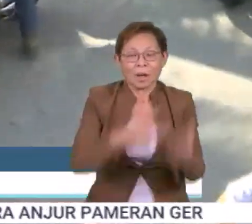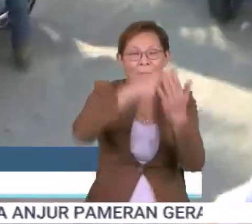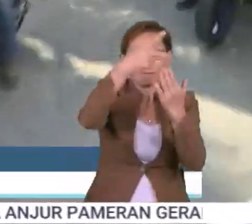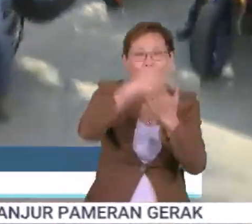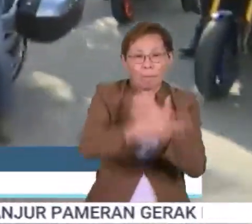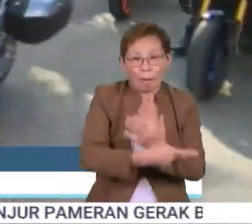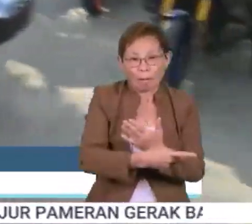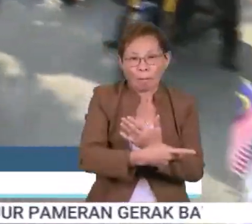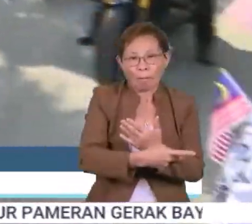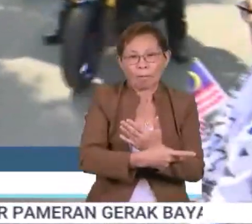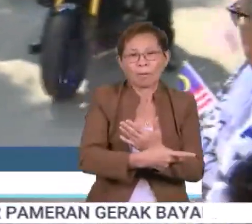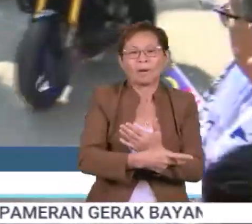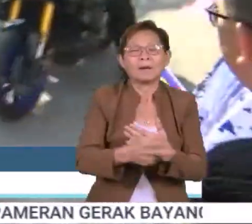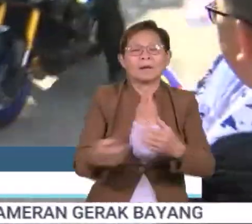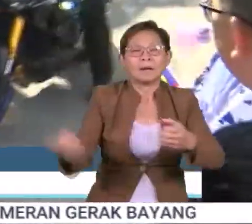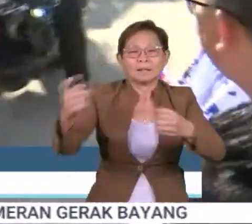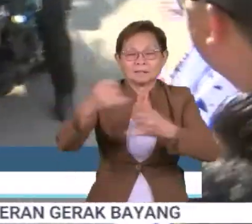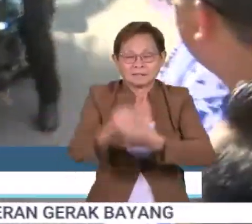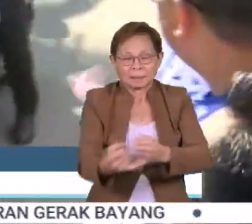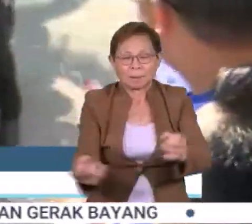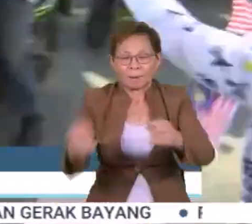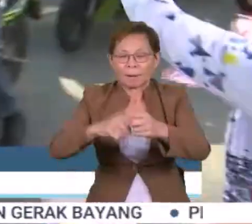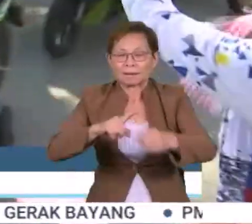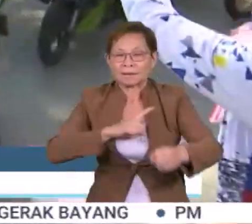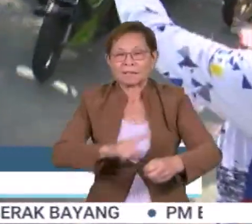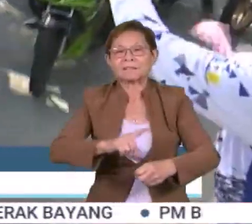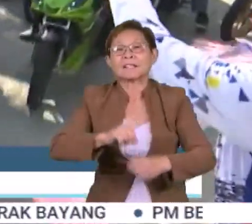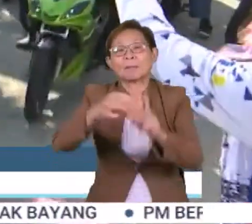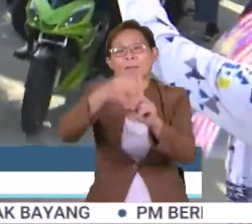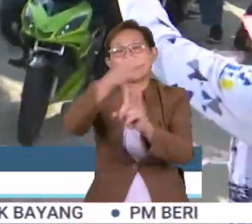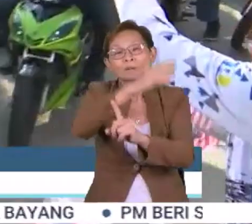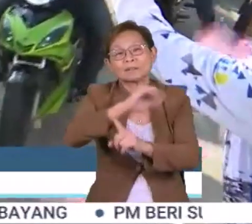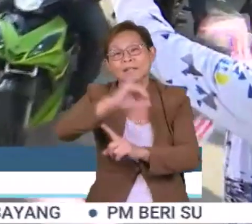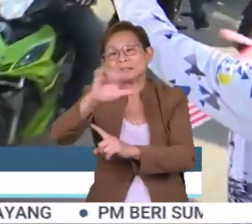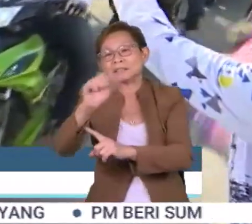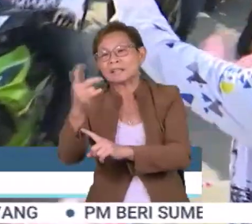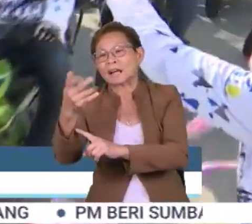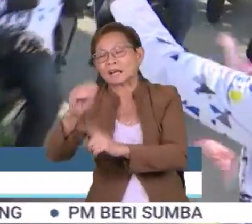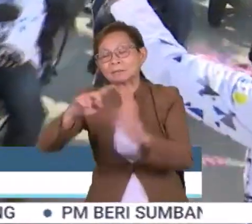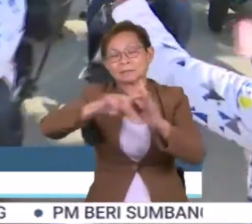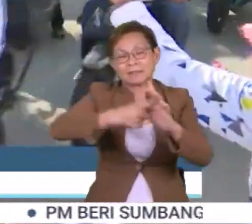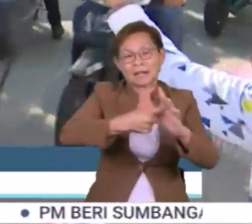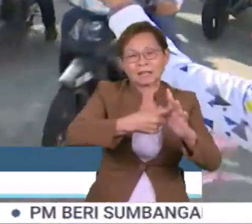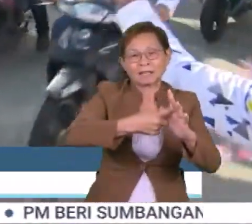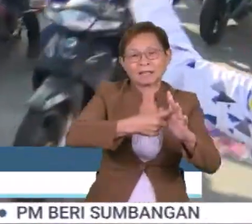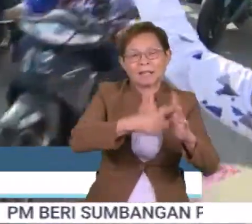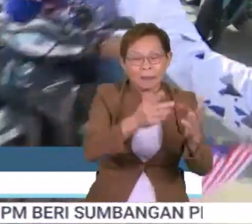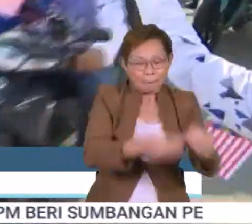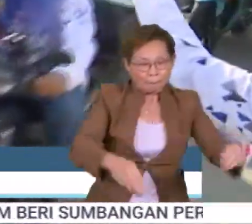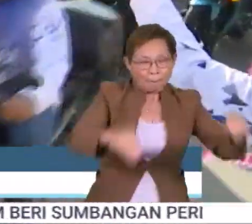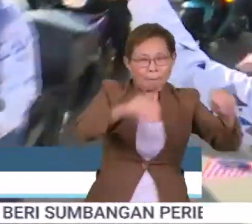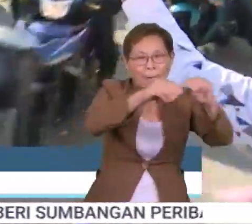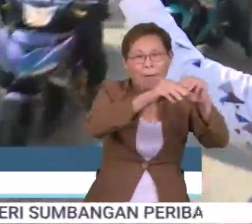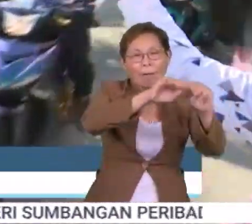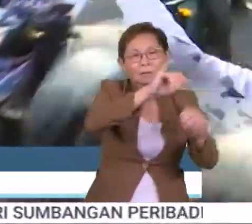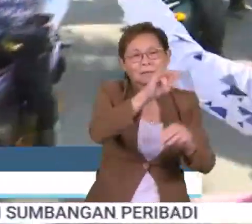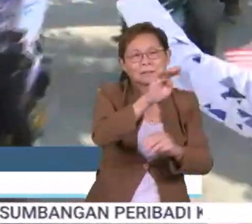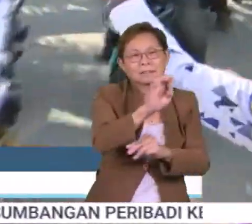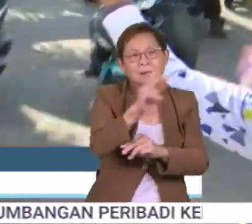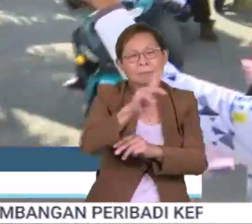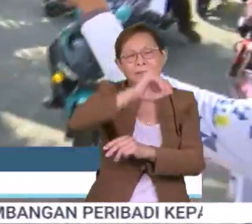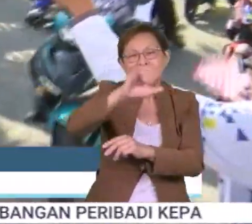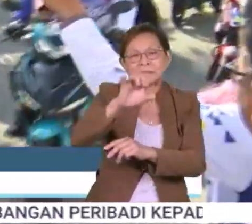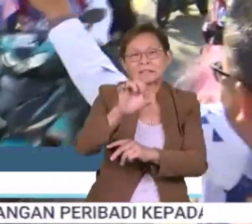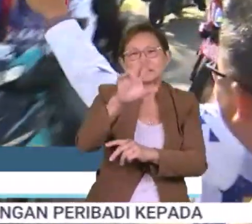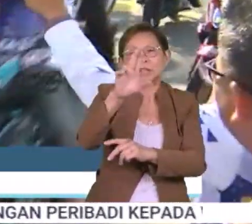Program anjuran Jabatan Hal Ehwal Agama Islam Pulau Pinang dan JAKIM itu bermula di perkarangan Masjid Jamek Jelutong